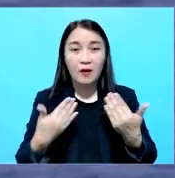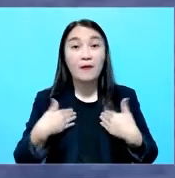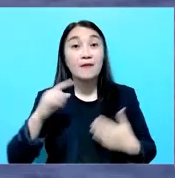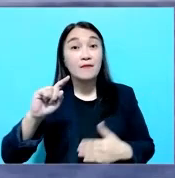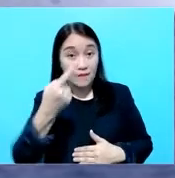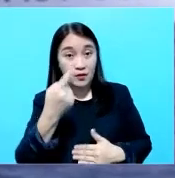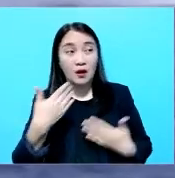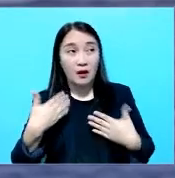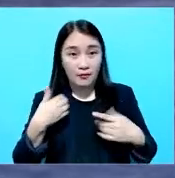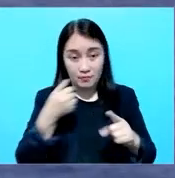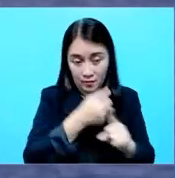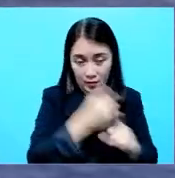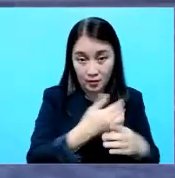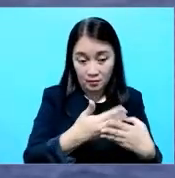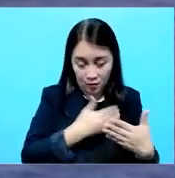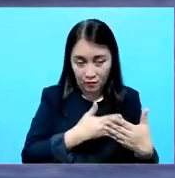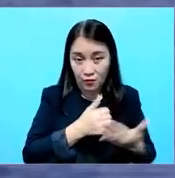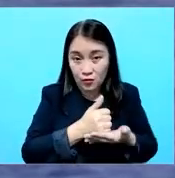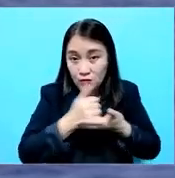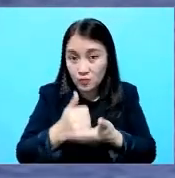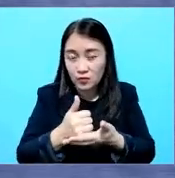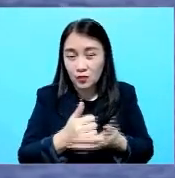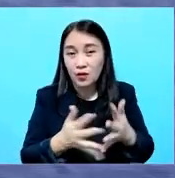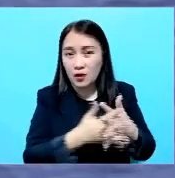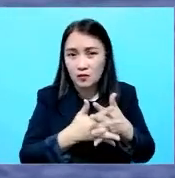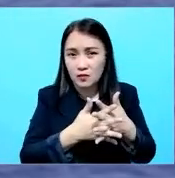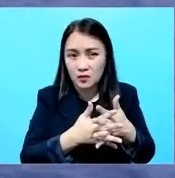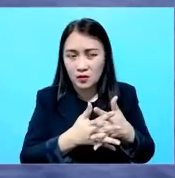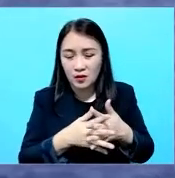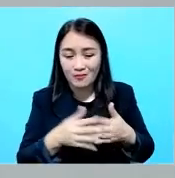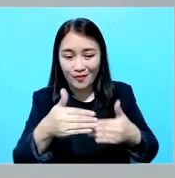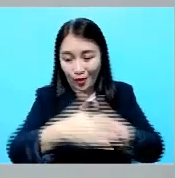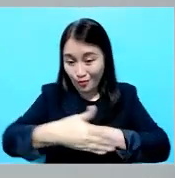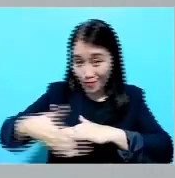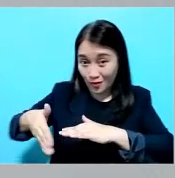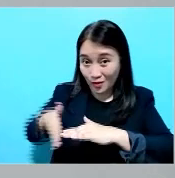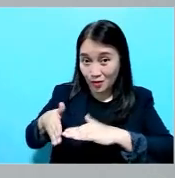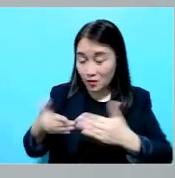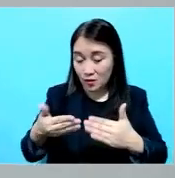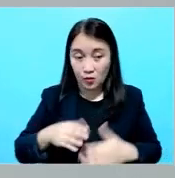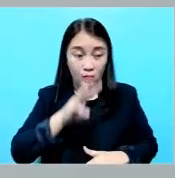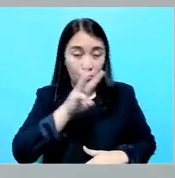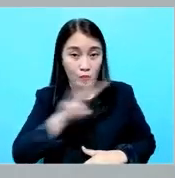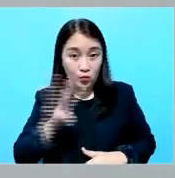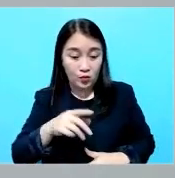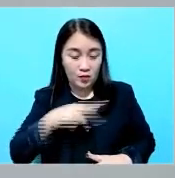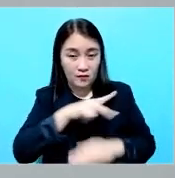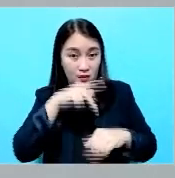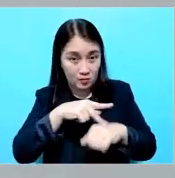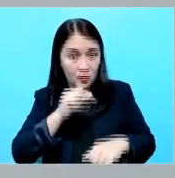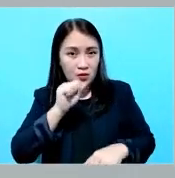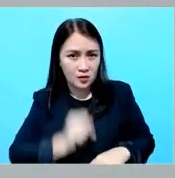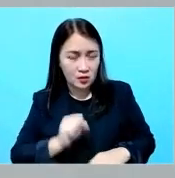ang Amerika. Kaya ang tensyon sa agawan ng teritoryo sa West Philippine Sea ay hindi sakop kung wala namang pag-atake. Kaya hindi may